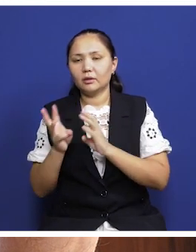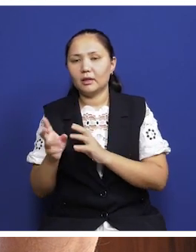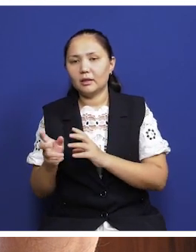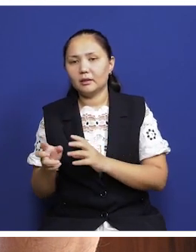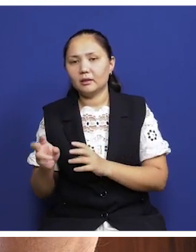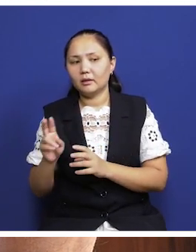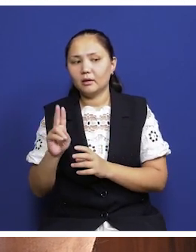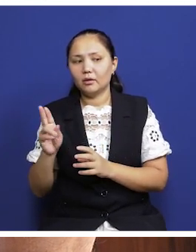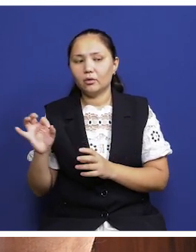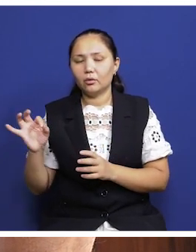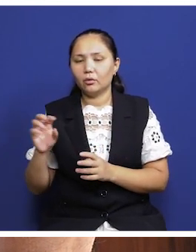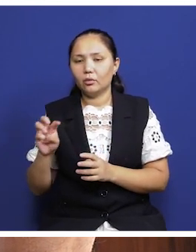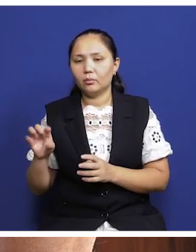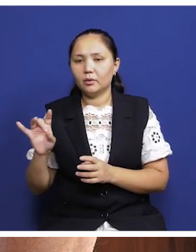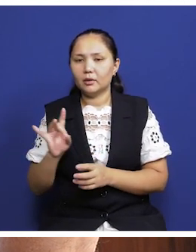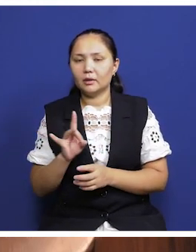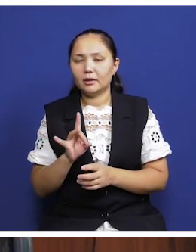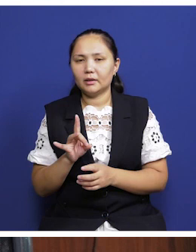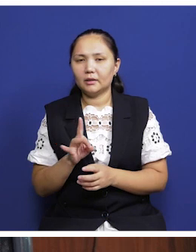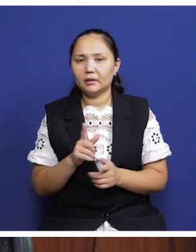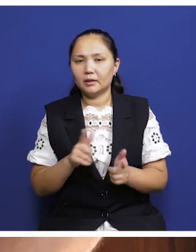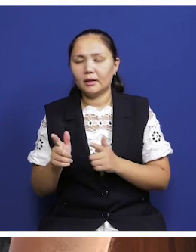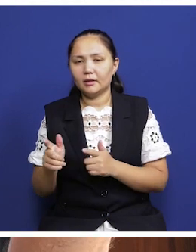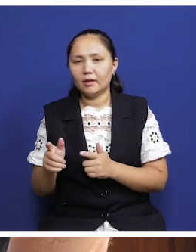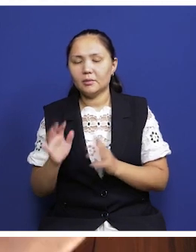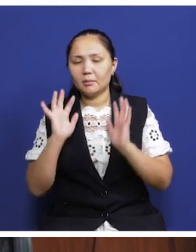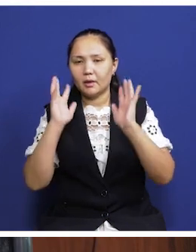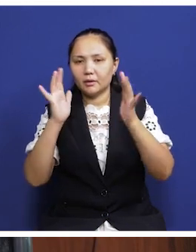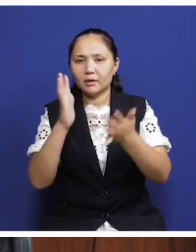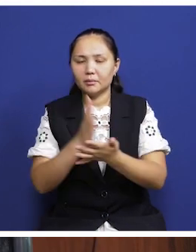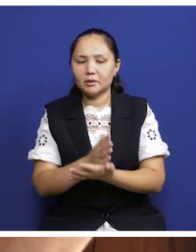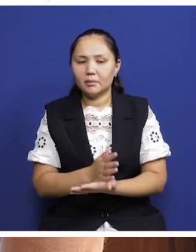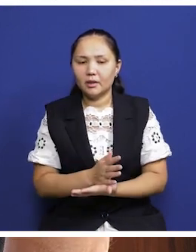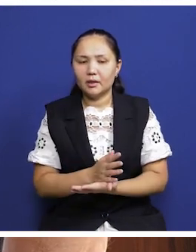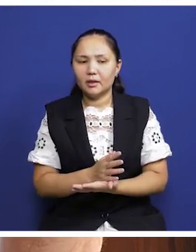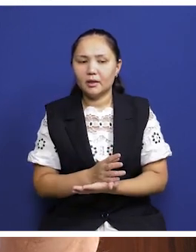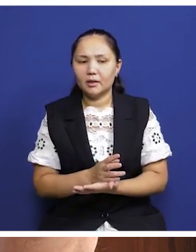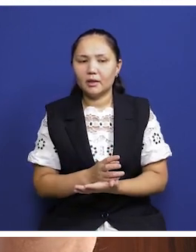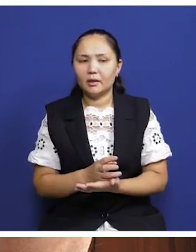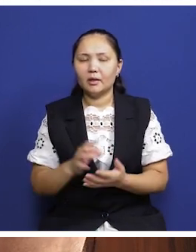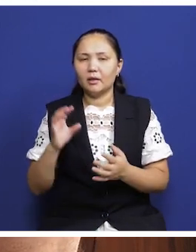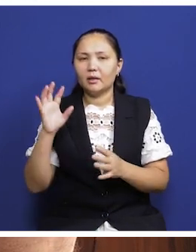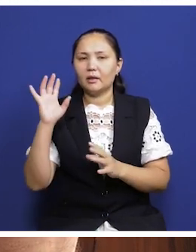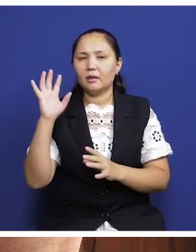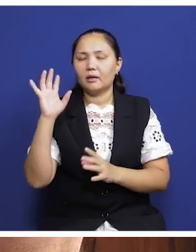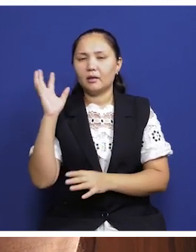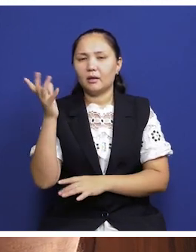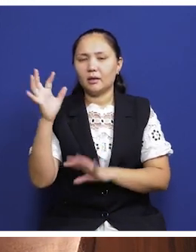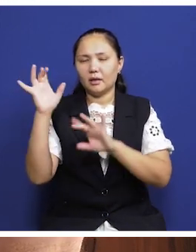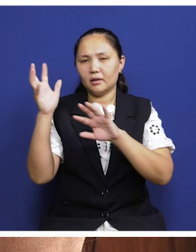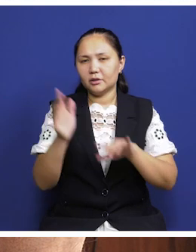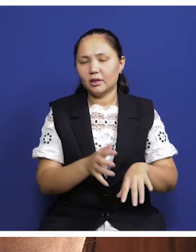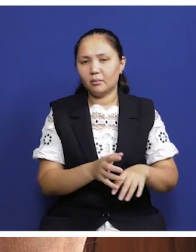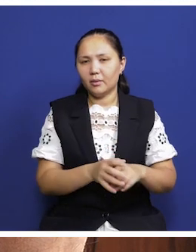ауыл әкімдігі өзіміз ұйымдастырып береміз. Жаңағы ортақ парктеріміз бар, елді мекенде жаңағы шіріген қураған талдар бар, жаңағы